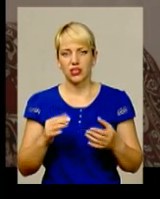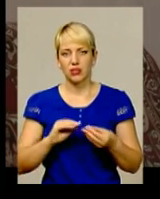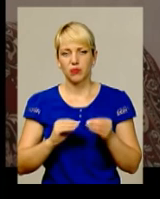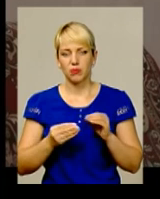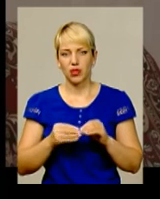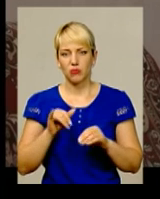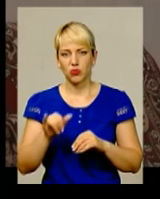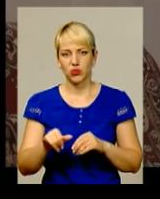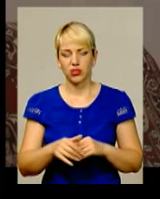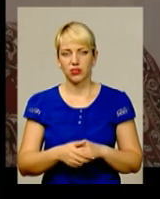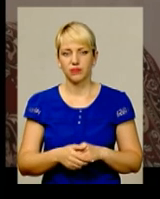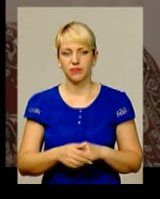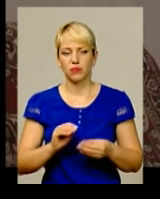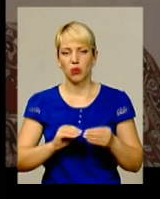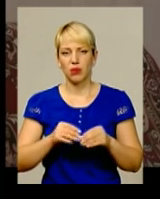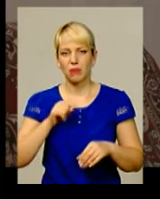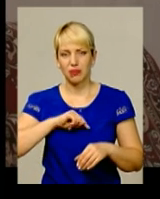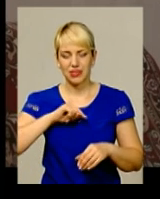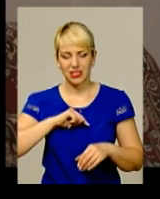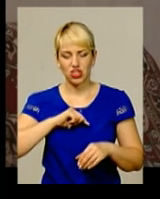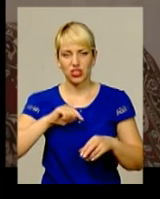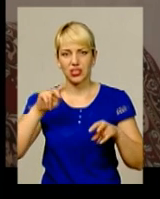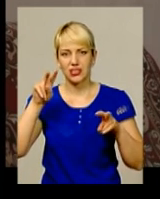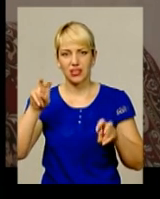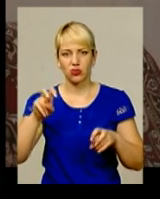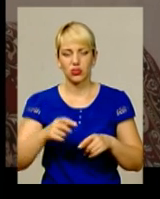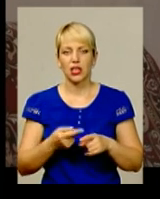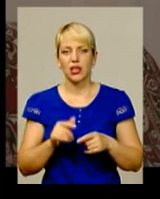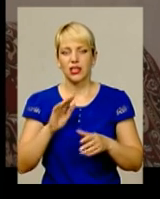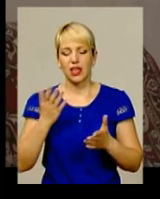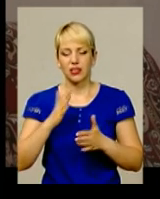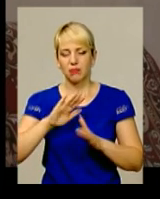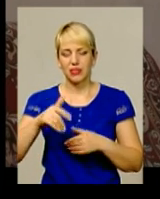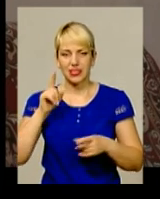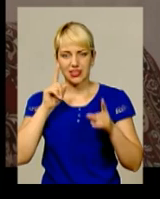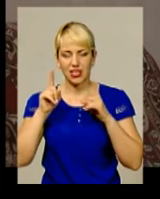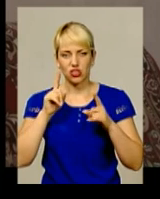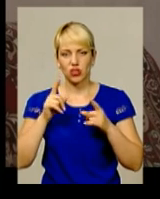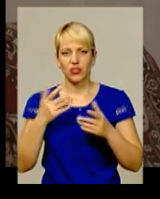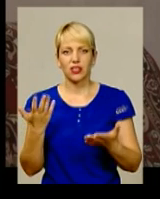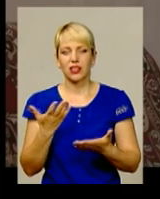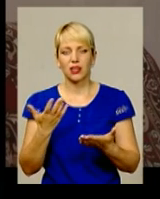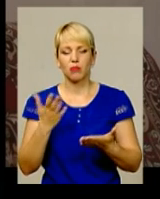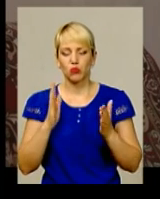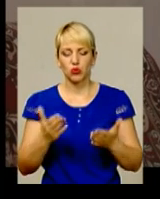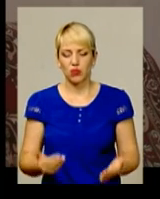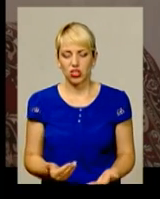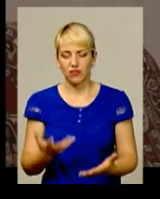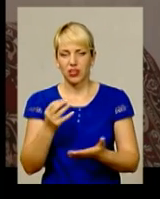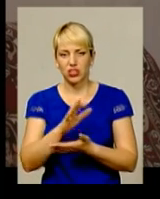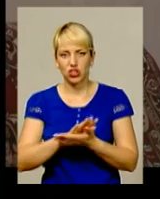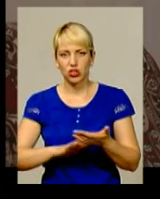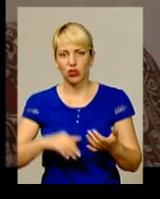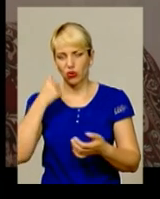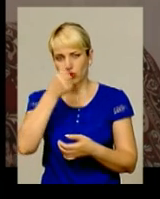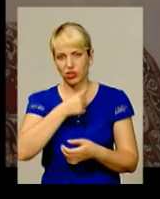них. Проблеми дійсно з психічним статусом, такий післястресовий синдром, який вони переживати будуть ще не один рік, а